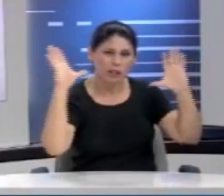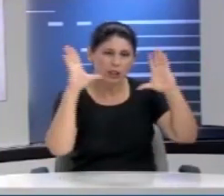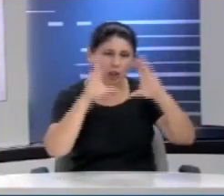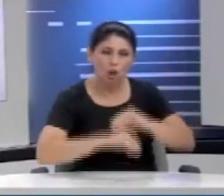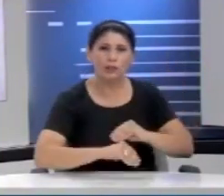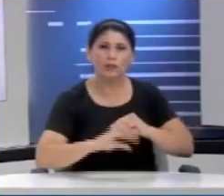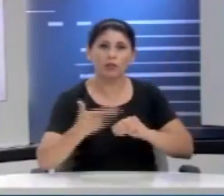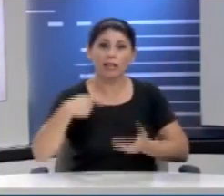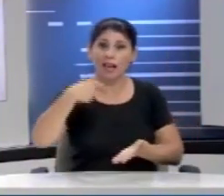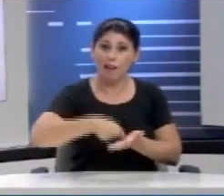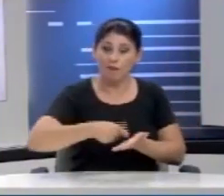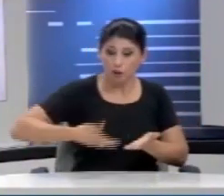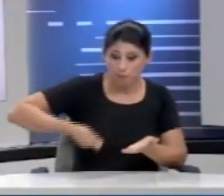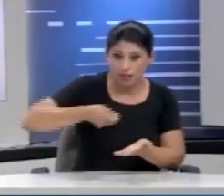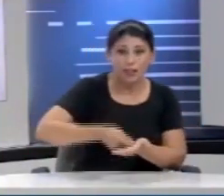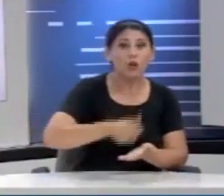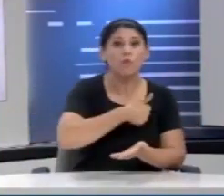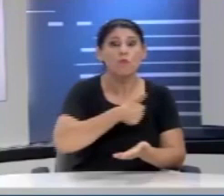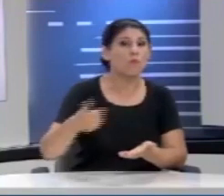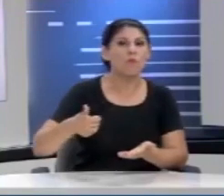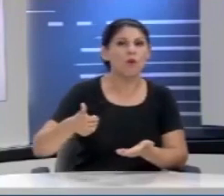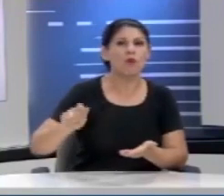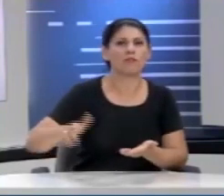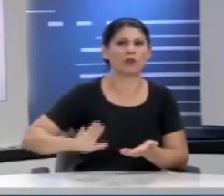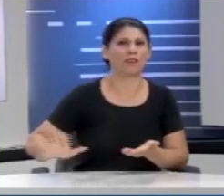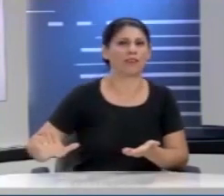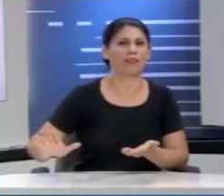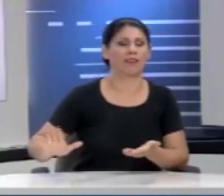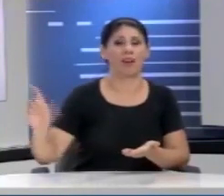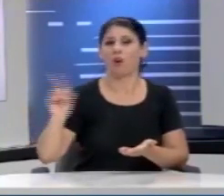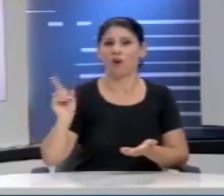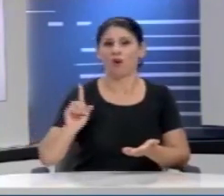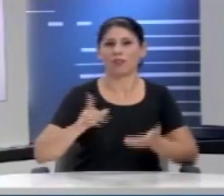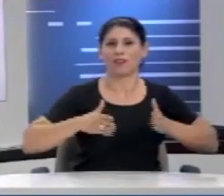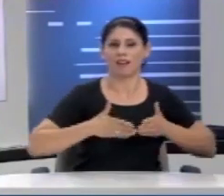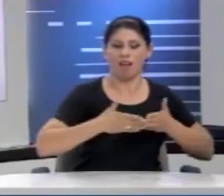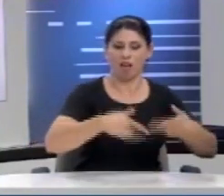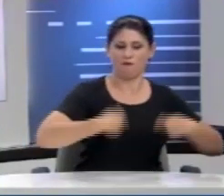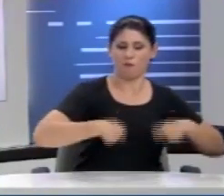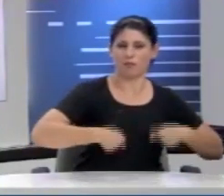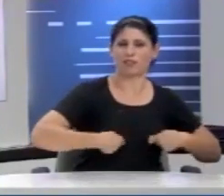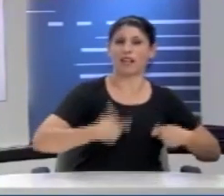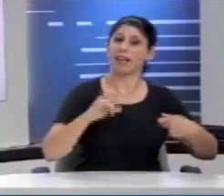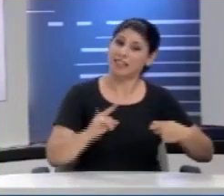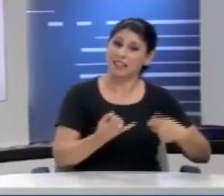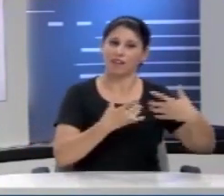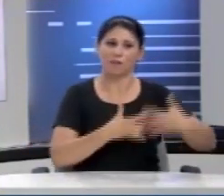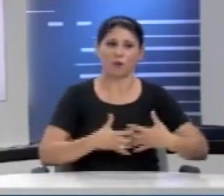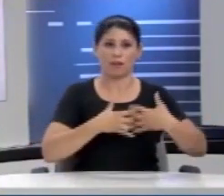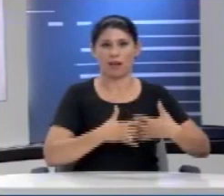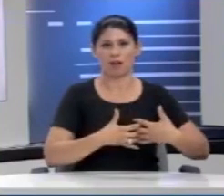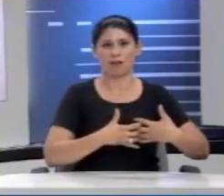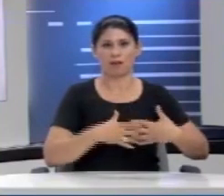συσκοτίζει πως στην εφορία πληρώνουν μόνο λαϊκά στρώματα και όχι οι εφοπλιστές ή οι βιομήχανοι,